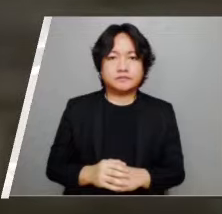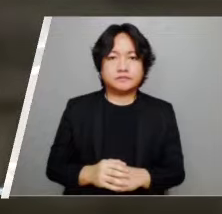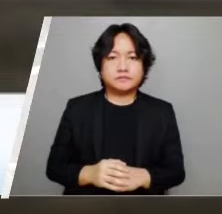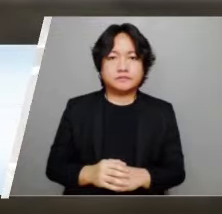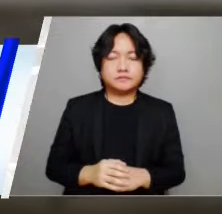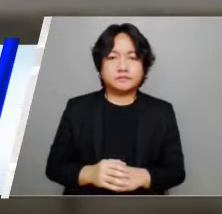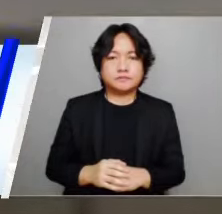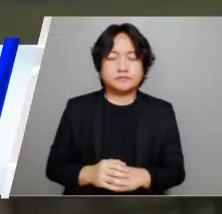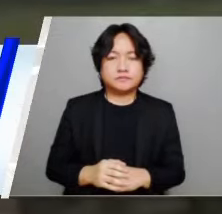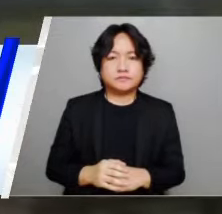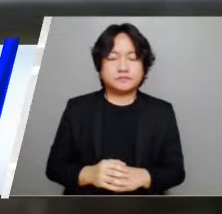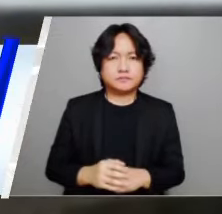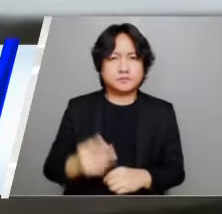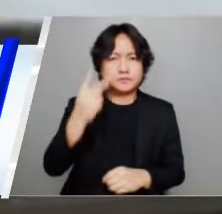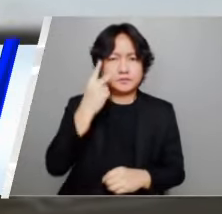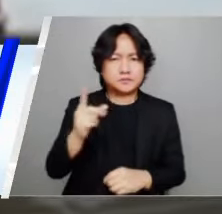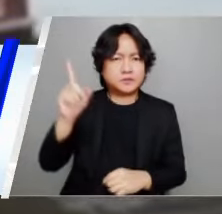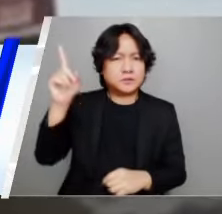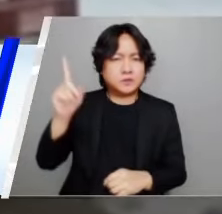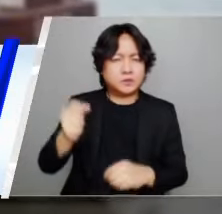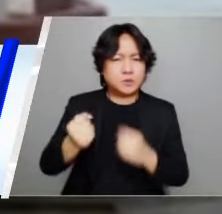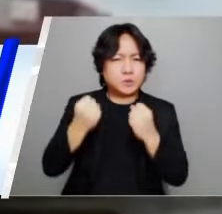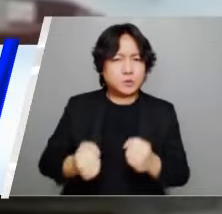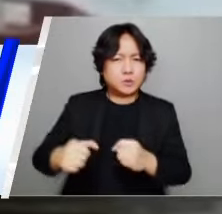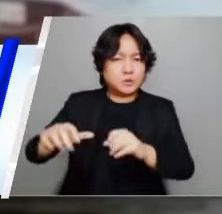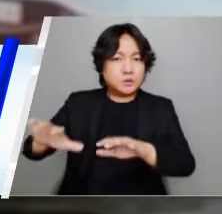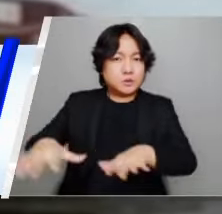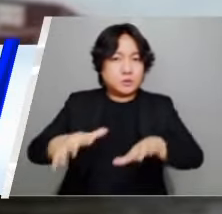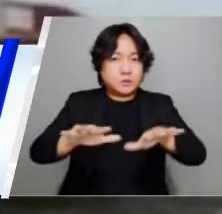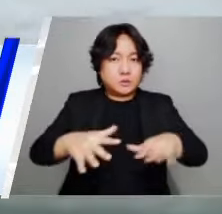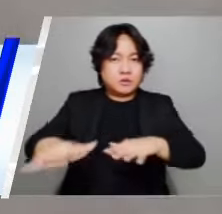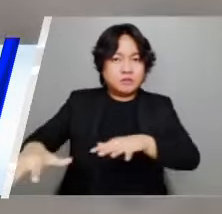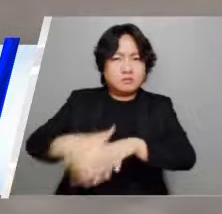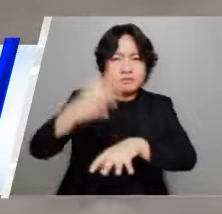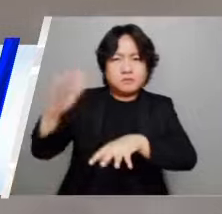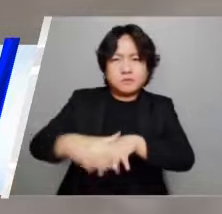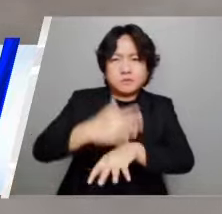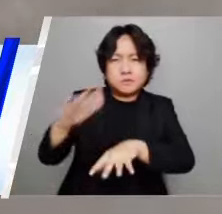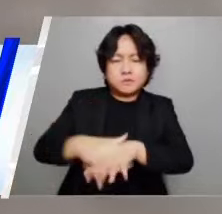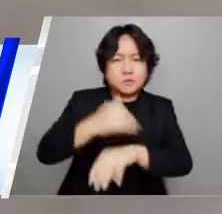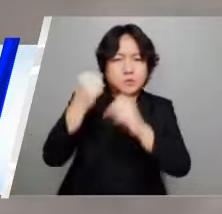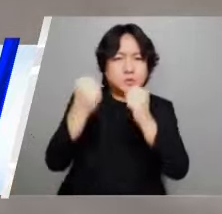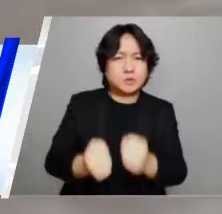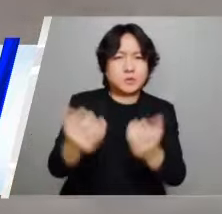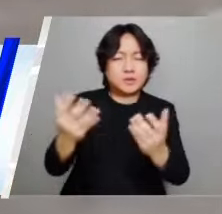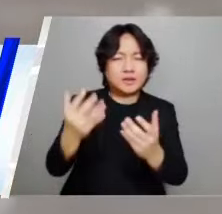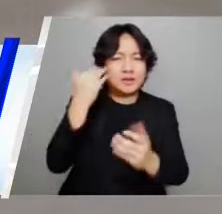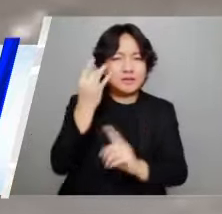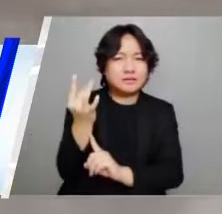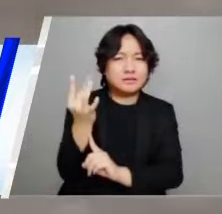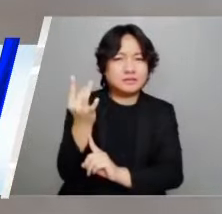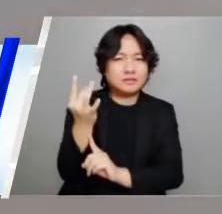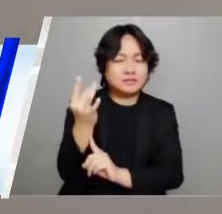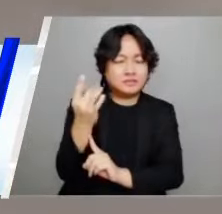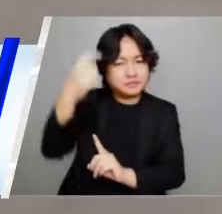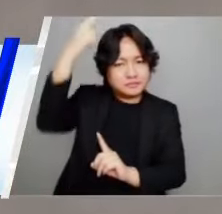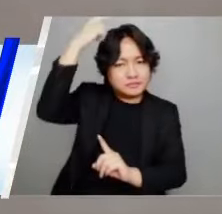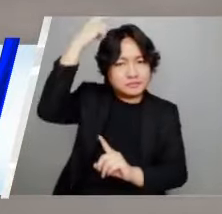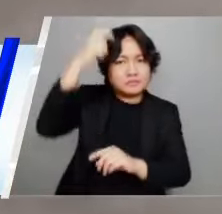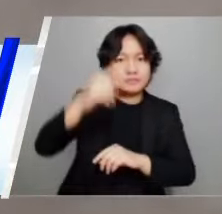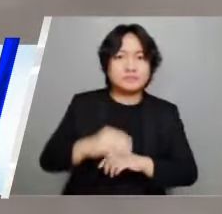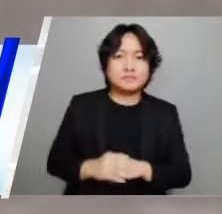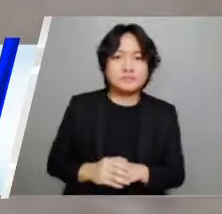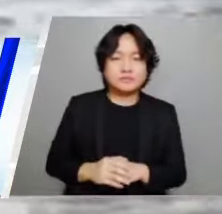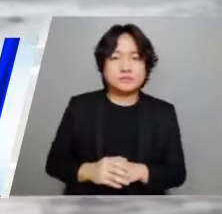Hinahampas ng malalakas na alon at hangin ang lighthouse na ito sa Batanes. Sa isla ng Sabtang, ramdam na rin ang malakas na hangin at